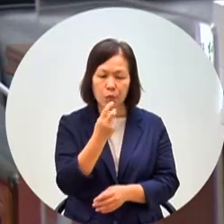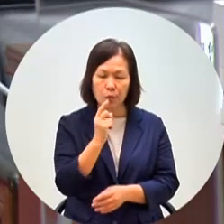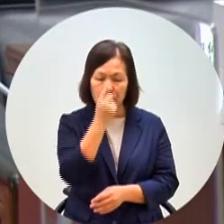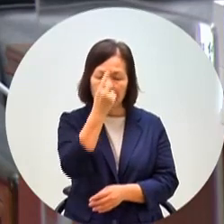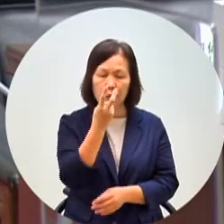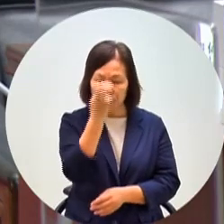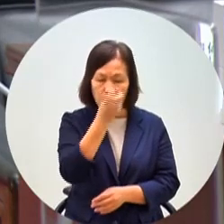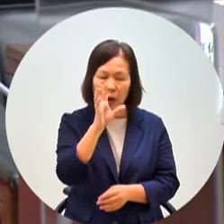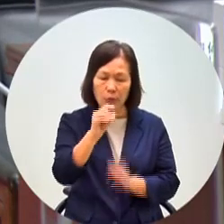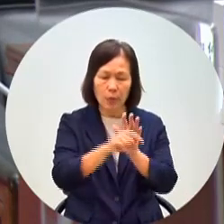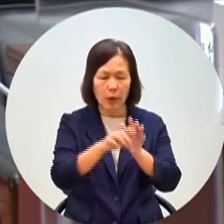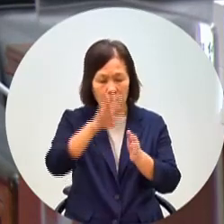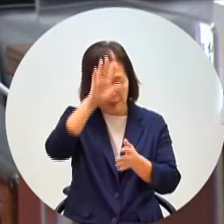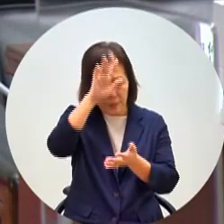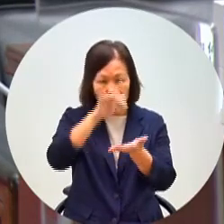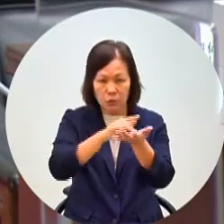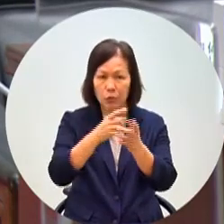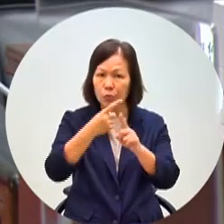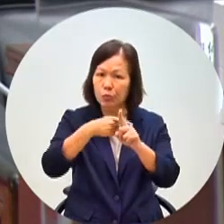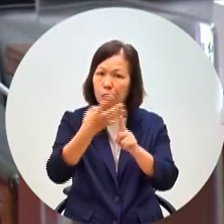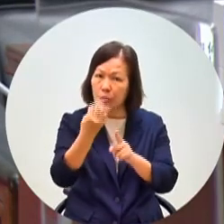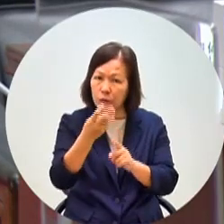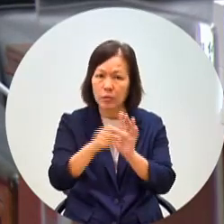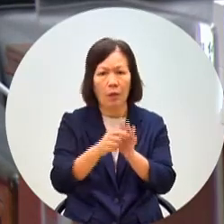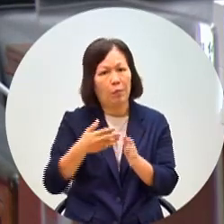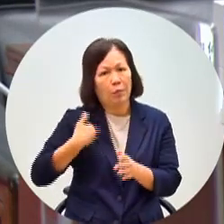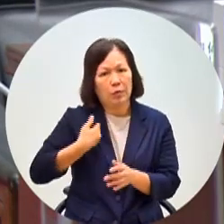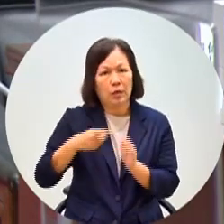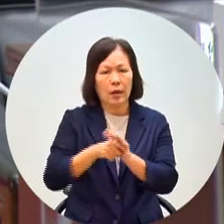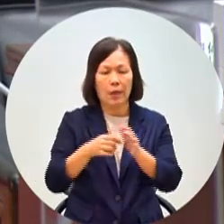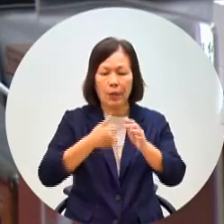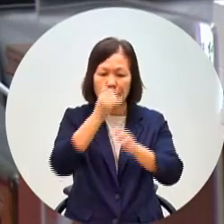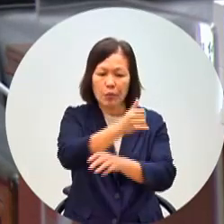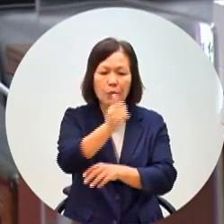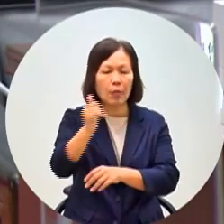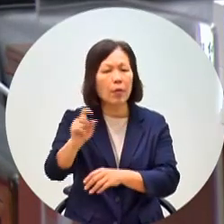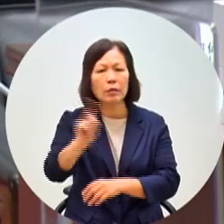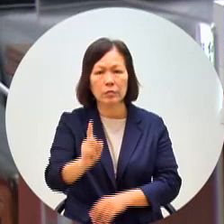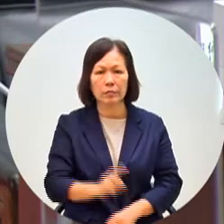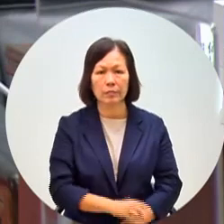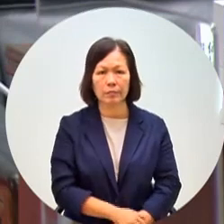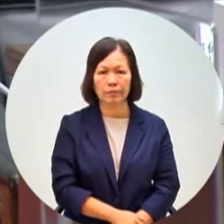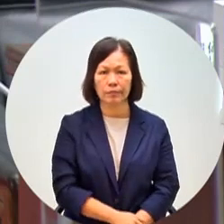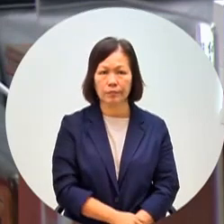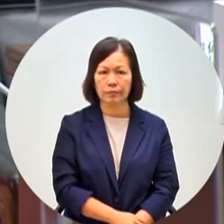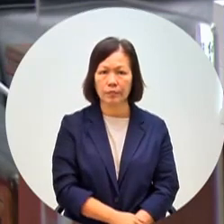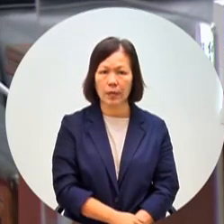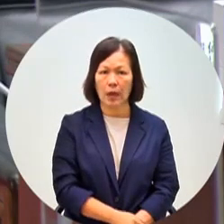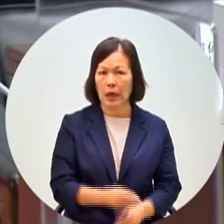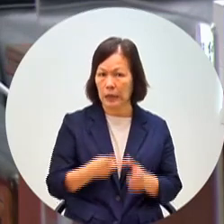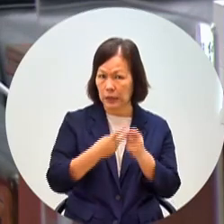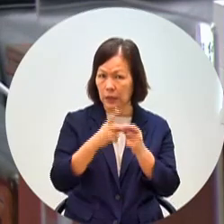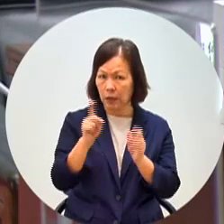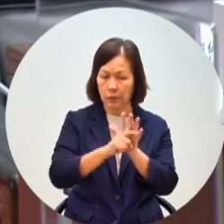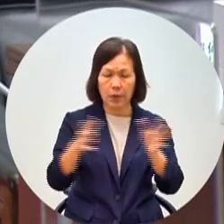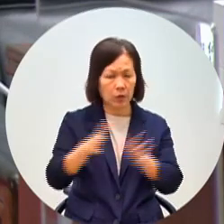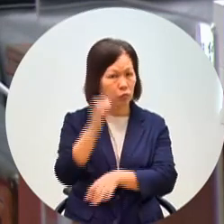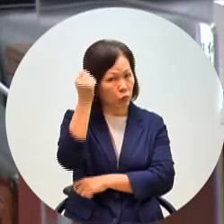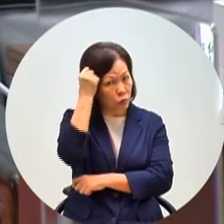数？你怎么可以放着确诊者在外面拍拍照？第二个，同住